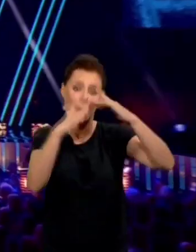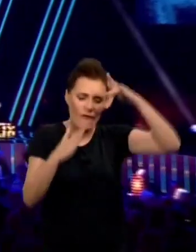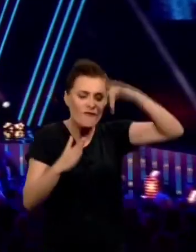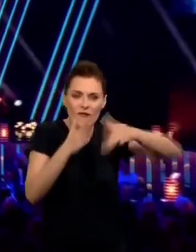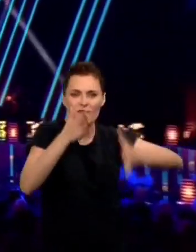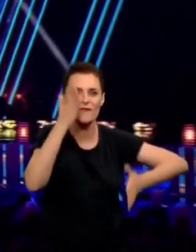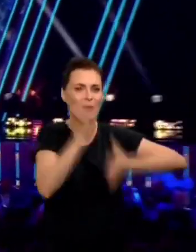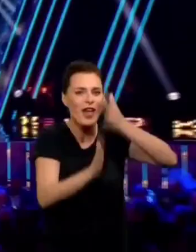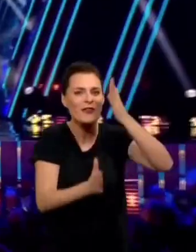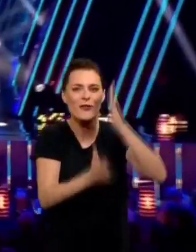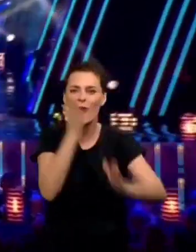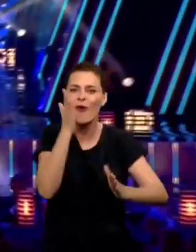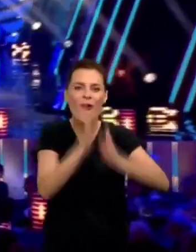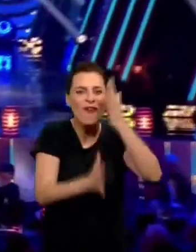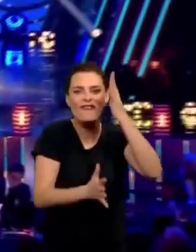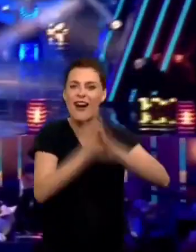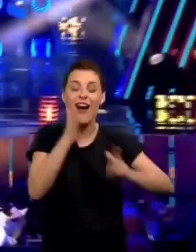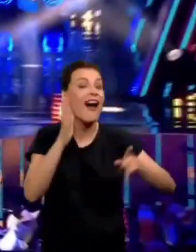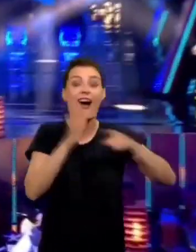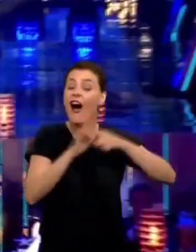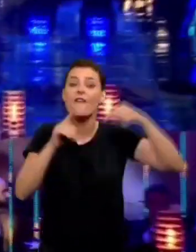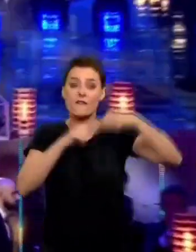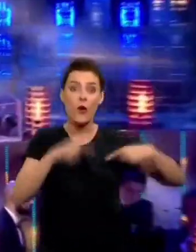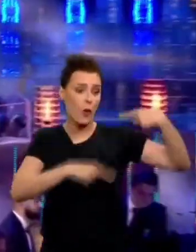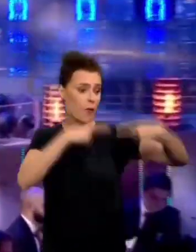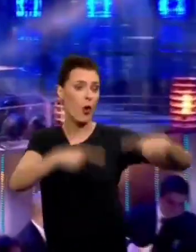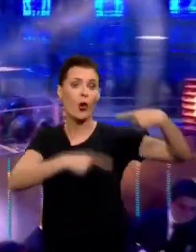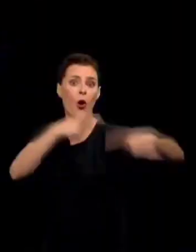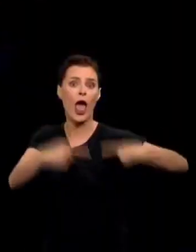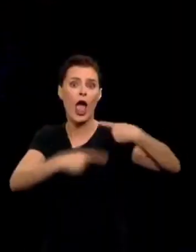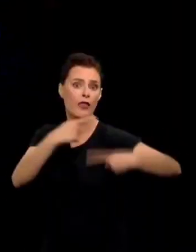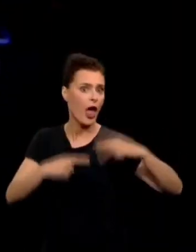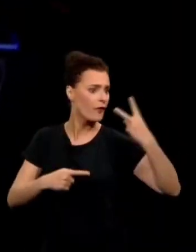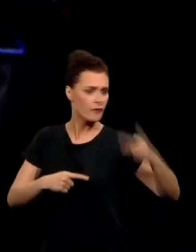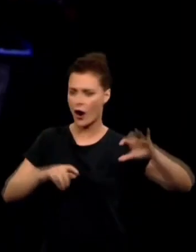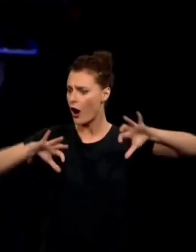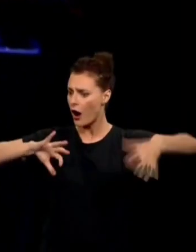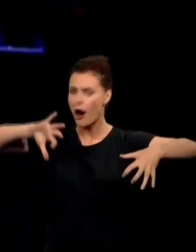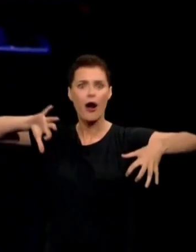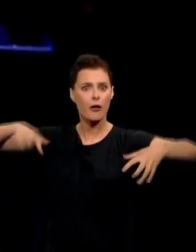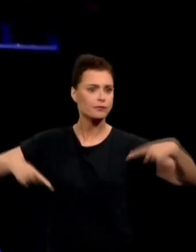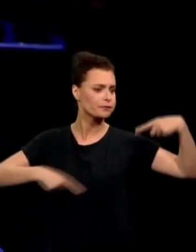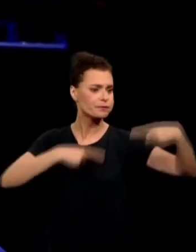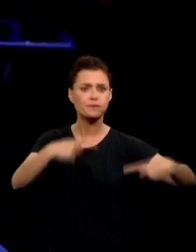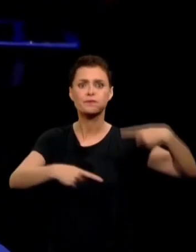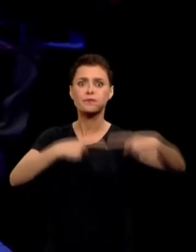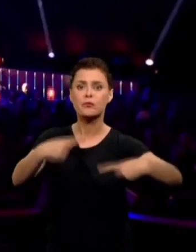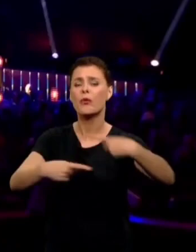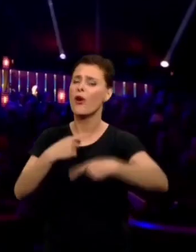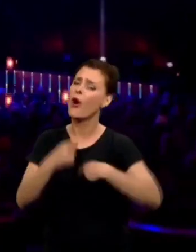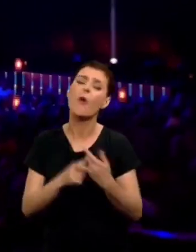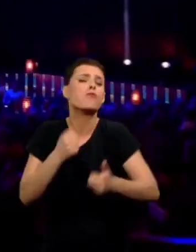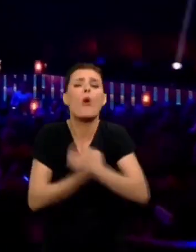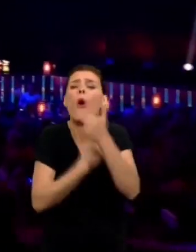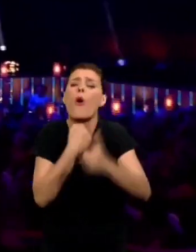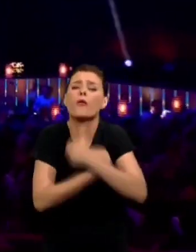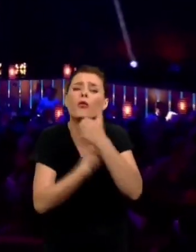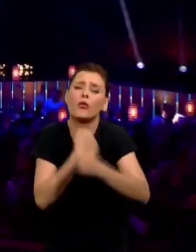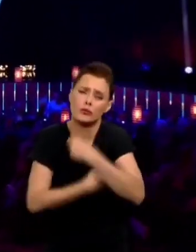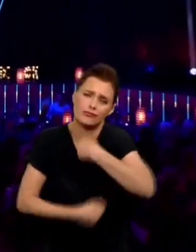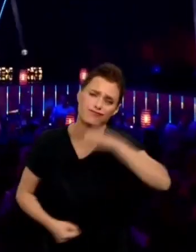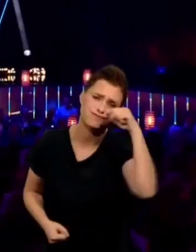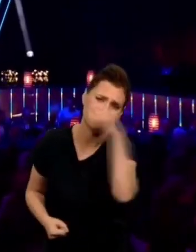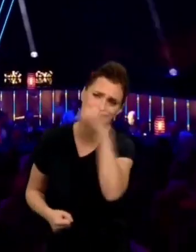wybucha nowa wojna domowa, wojna pokoleń dwóch. Powody